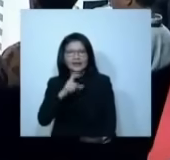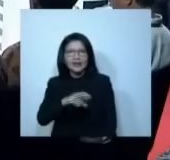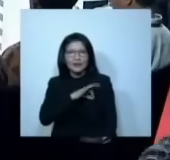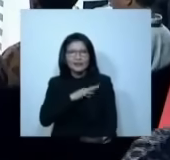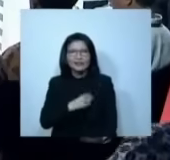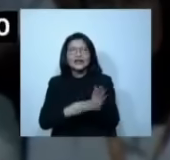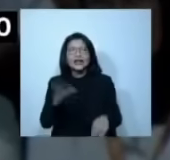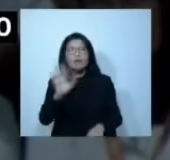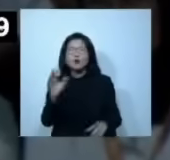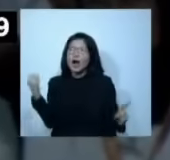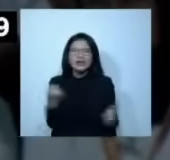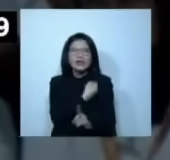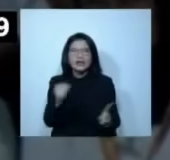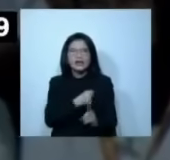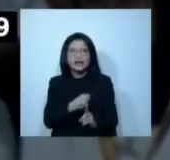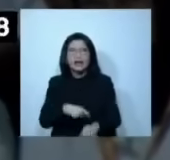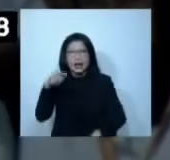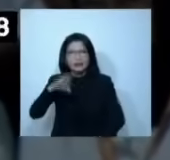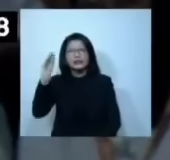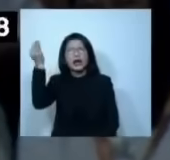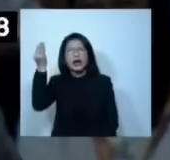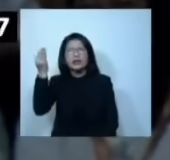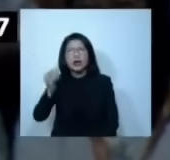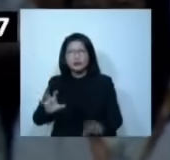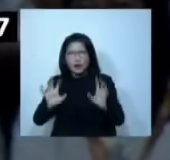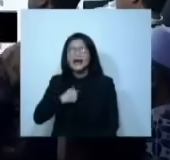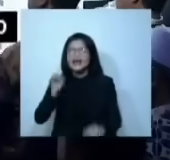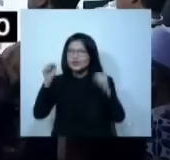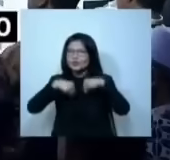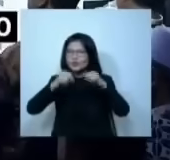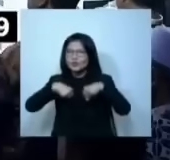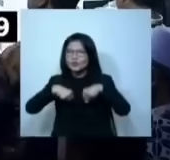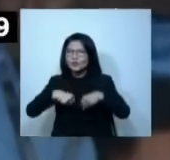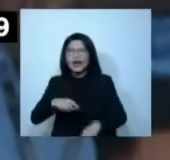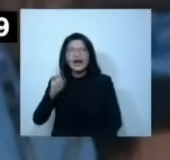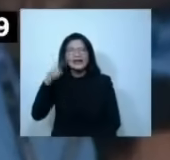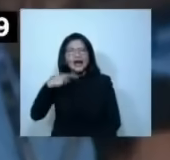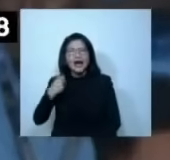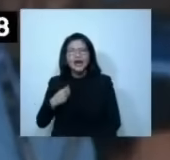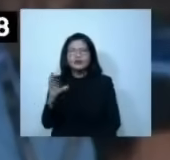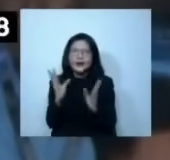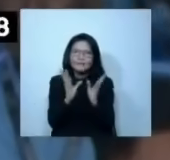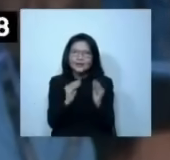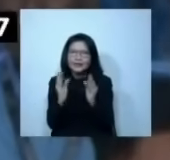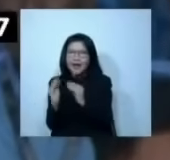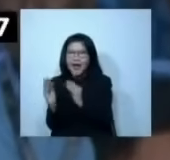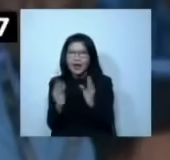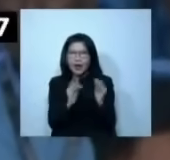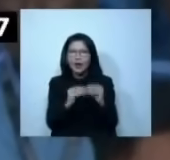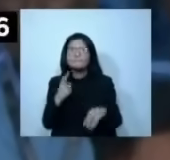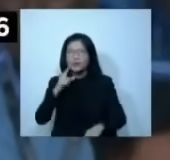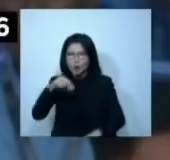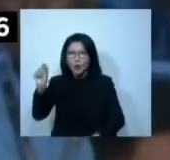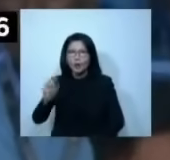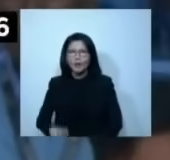e Pak Ganjar ini sangat bagus ya karena dia mencoba mengungkapkan karakter ya positioning dia bahwa dia dan Mahfud datang